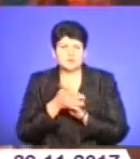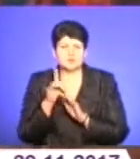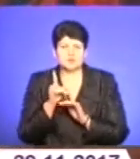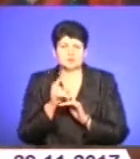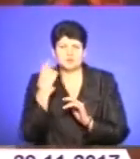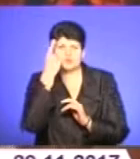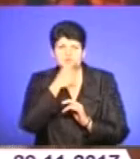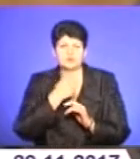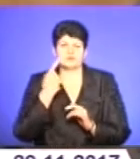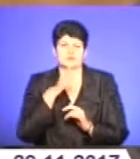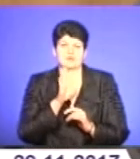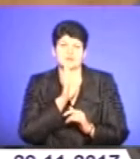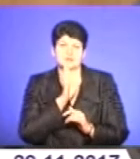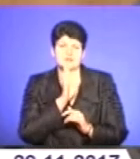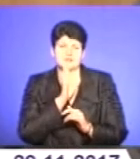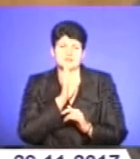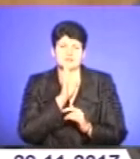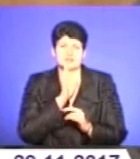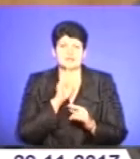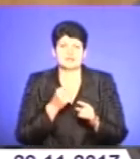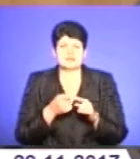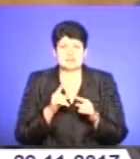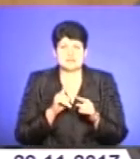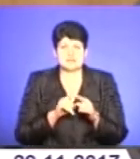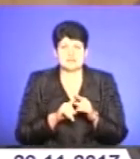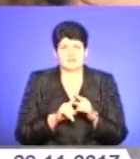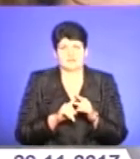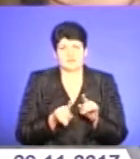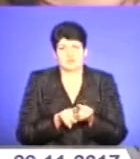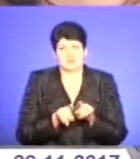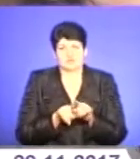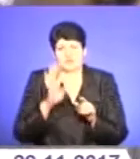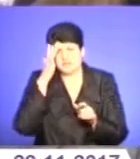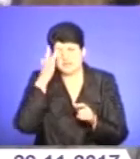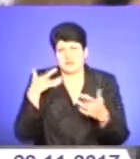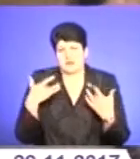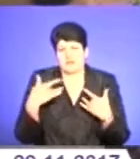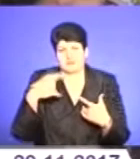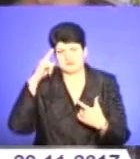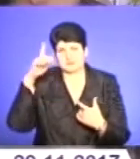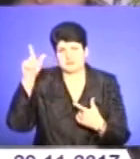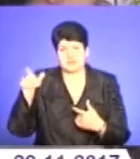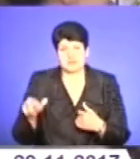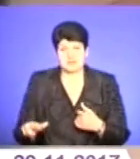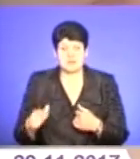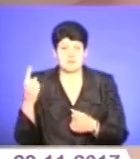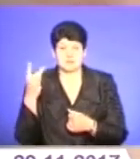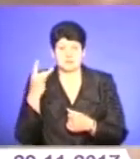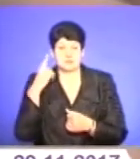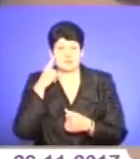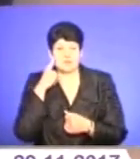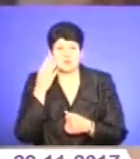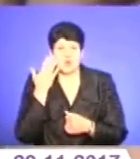зовнішньо тернополянка Вікторія Засаднюк нагадує дівчат з індійських фільмів. Віка ж зізнається, вперше почула про схожість з індійкою